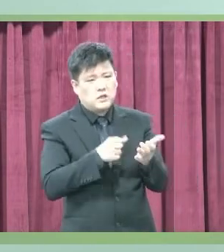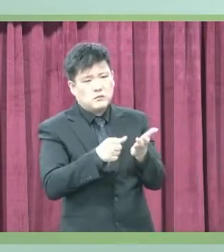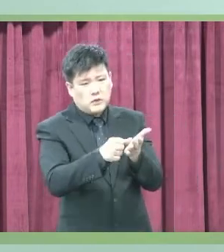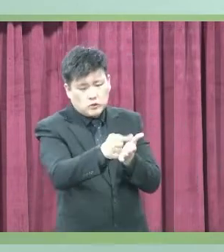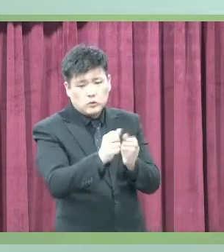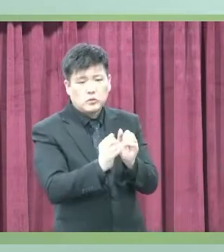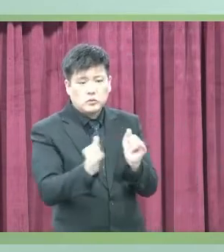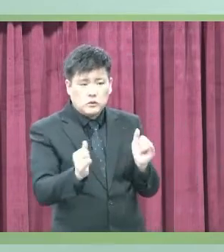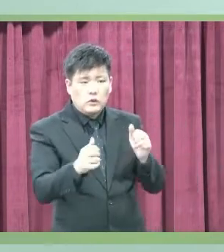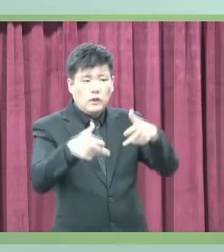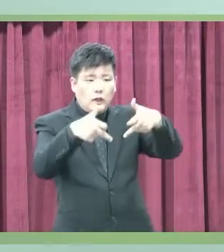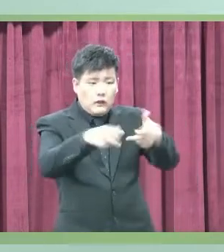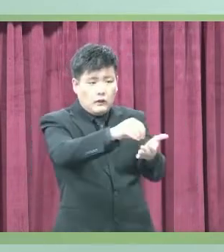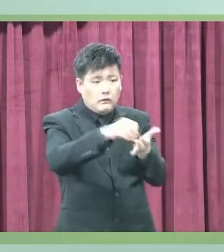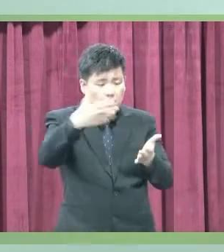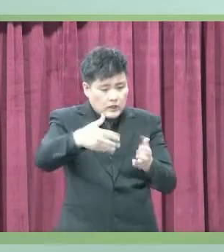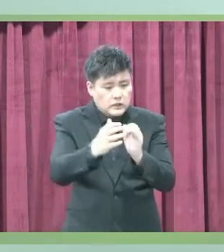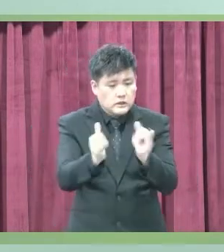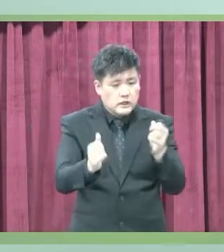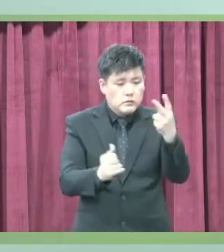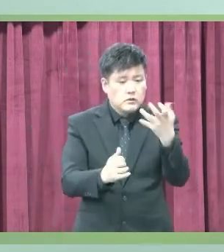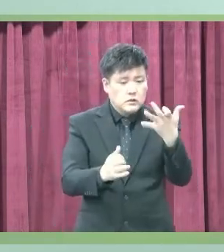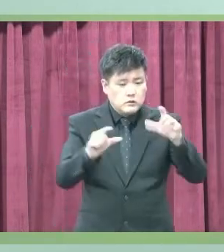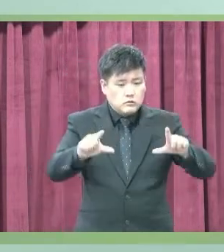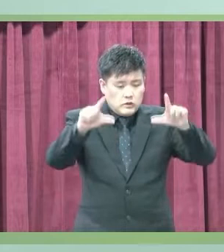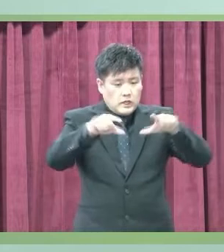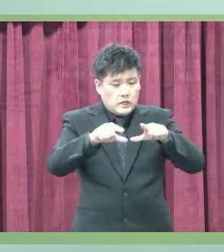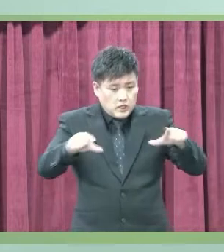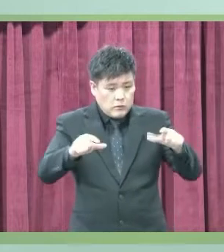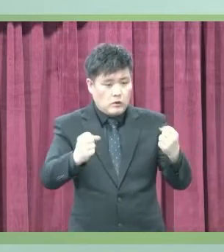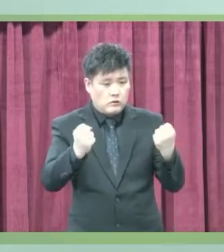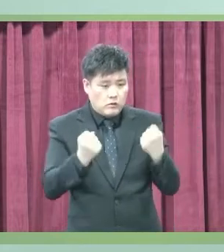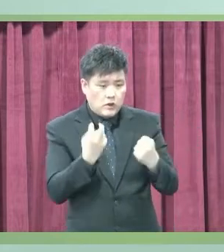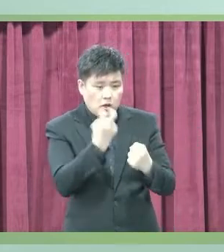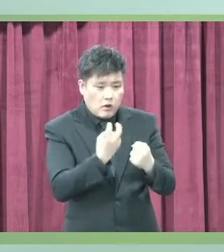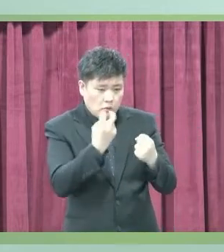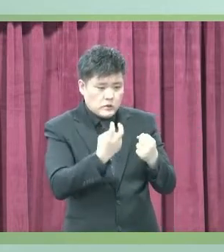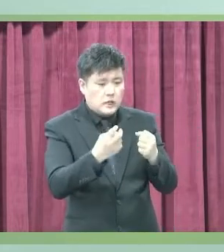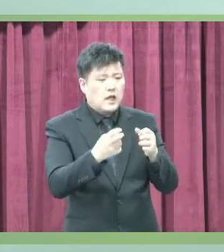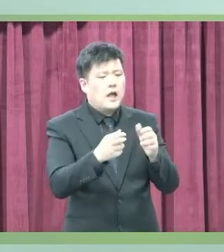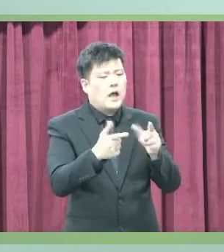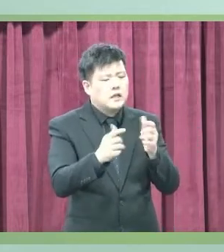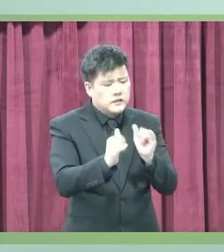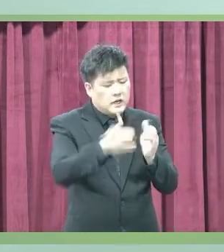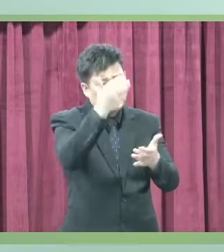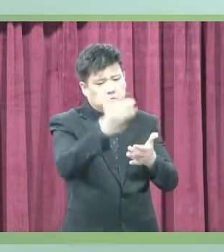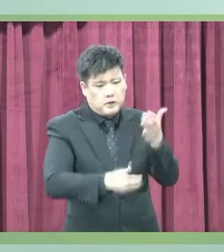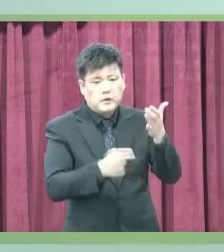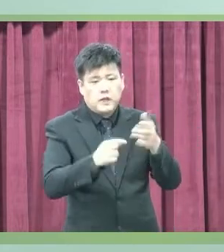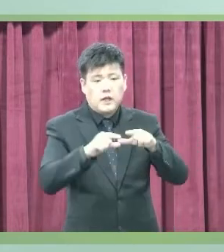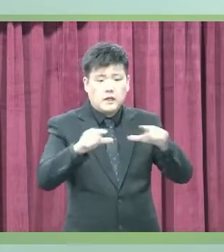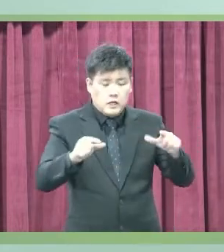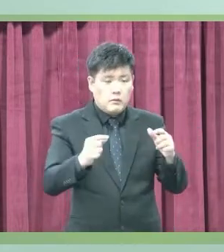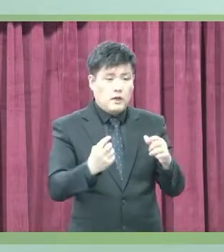유형 및 장애 정도 누락자, 2019년 일반건강검진 미대상자를 제외합니다. 장애인 일반건강검진 대상자